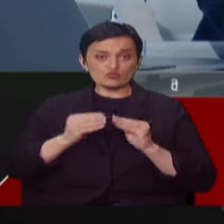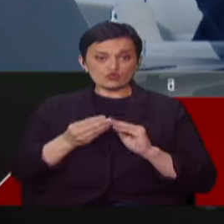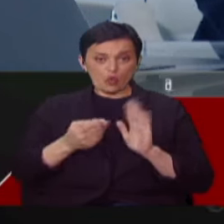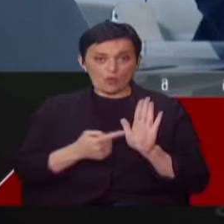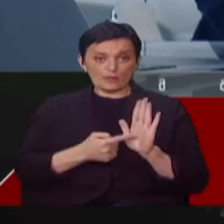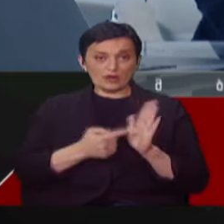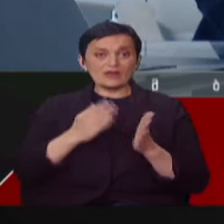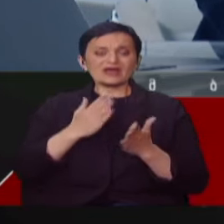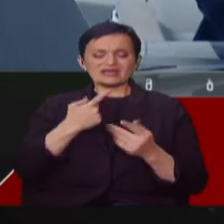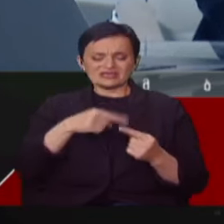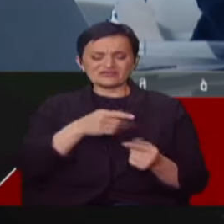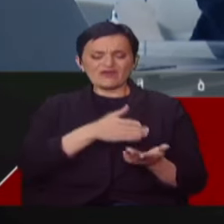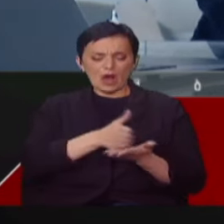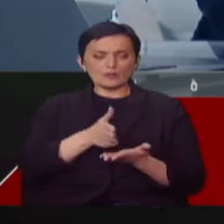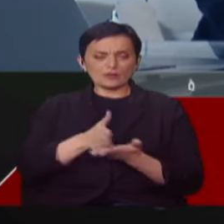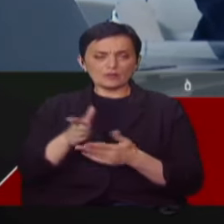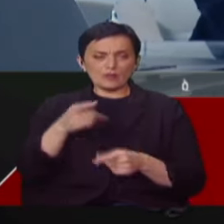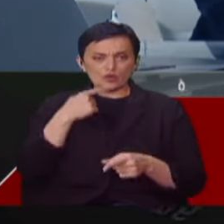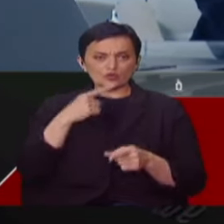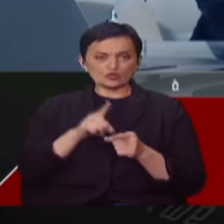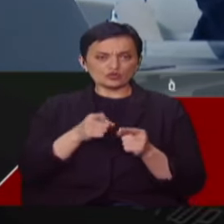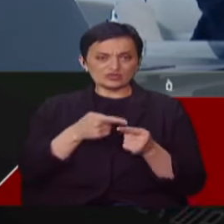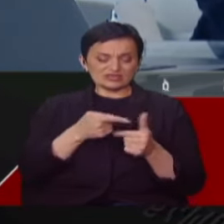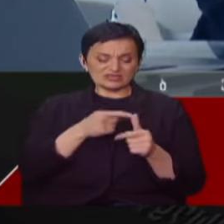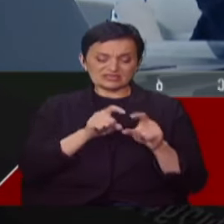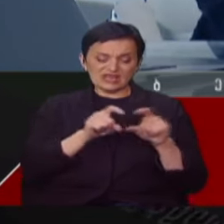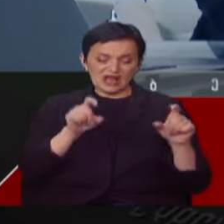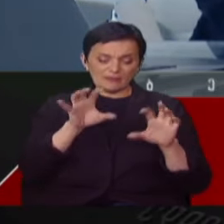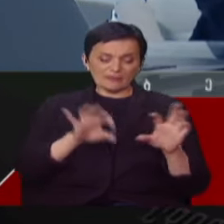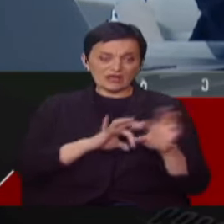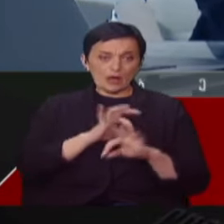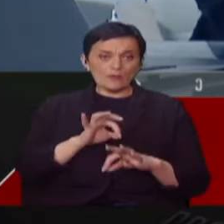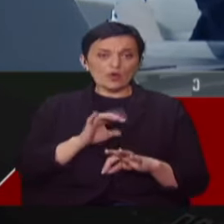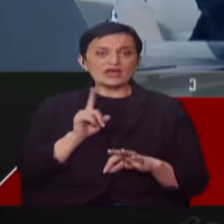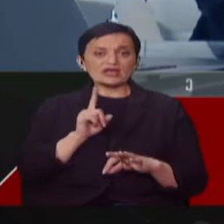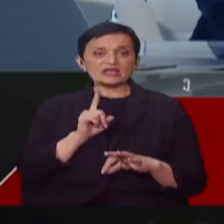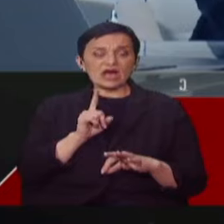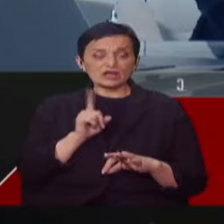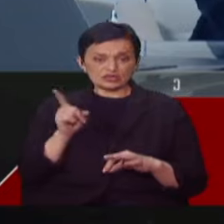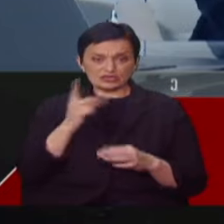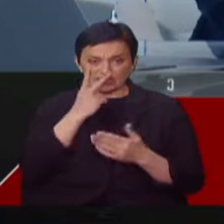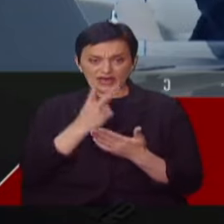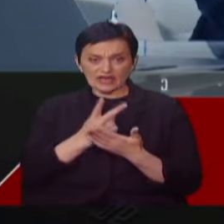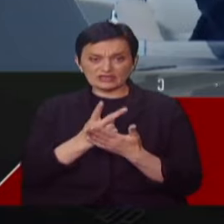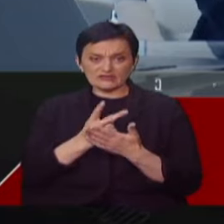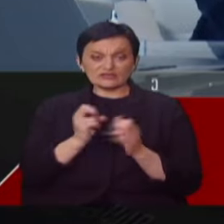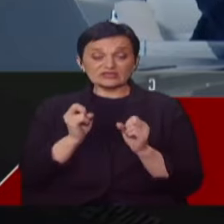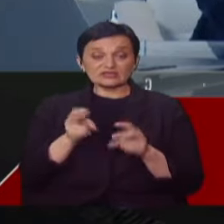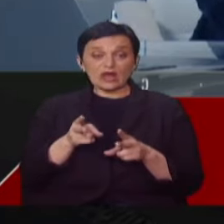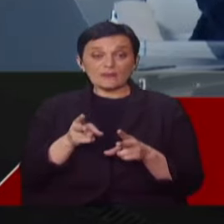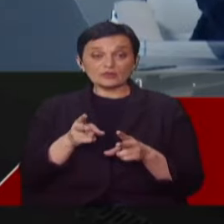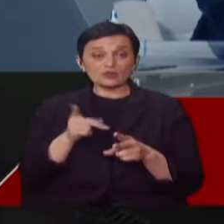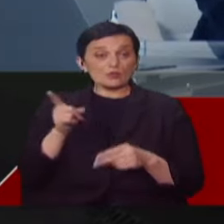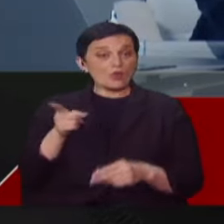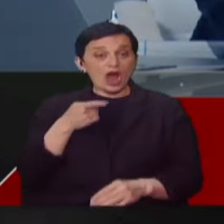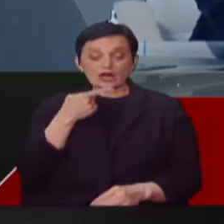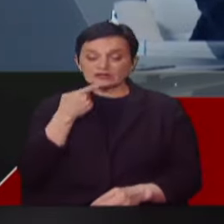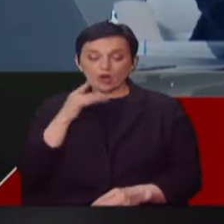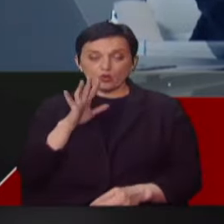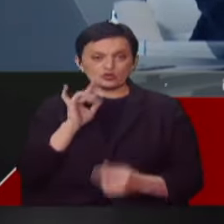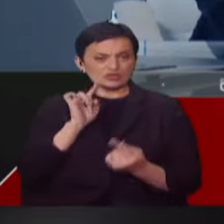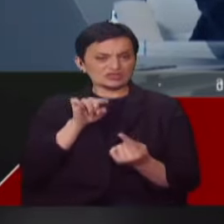თუმცა დაასახელეს სხვა მიმართულებები, მათ შორის სახელწოდება კანონის პროექტის, რაშიც ისინი ხედავენ საფრთხეებს. მათ არ უთქვამთ, რომ